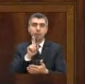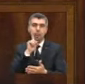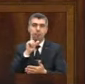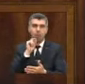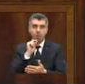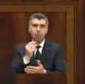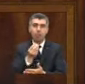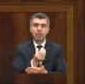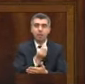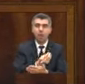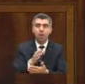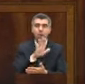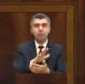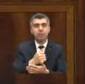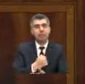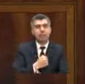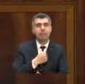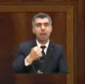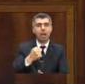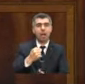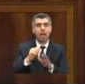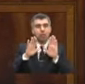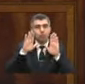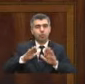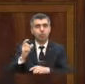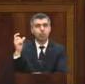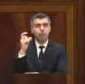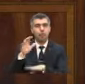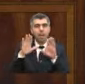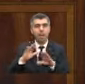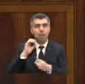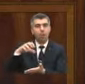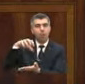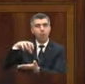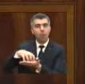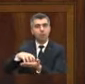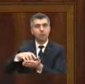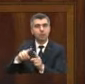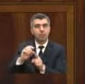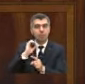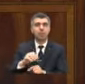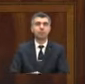دفاعاً عنهما، أي عن القدس والمسجد الأقصى، ورفضاً لمحاولات تهويدهما.